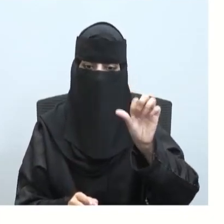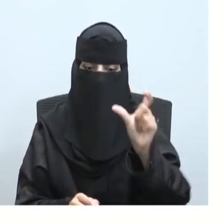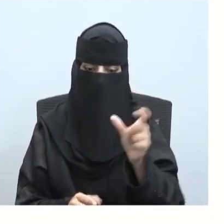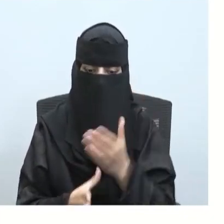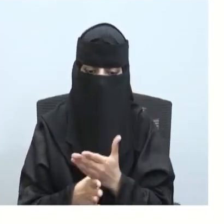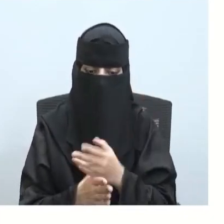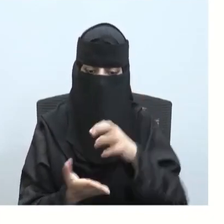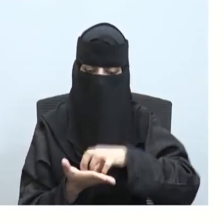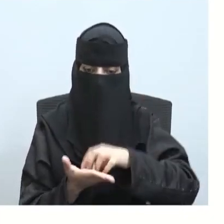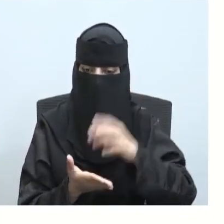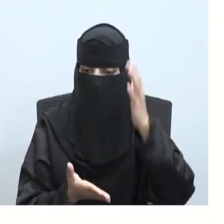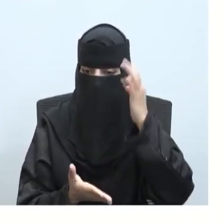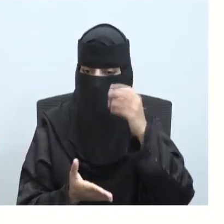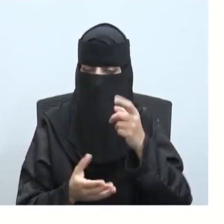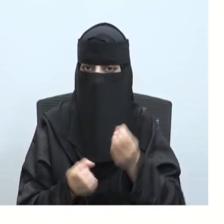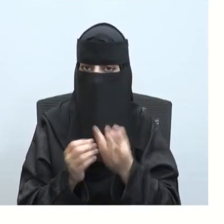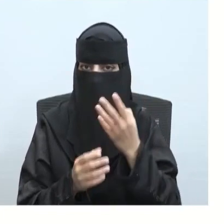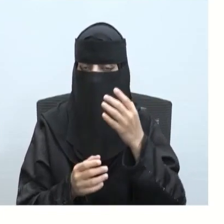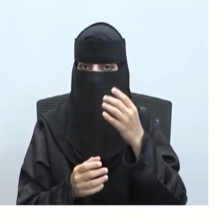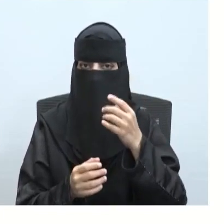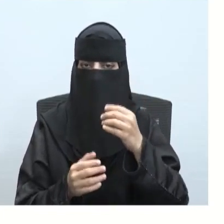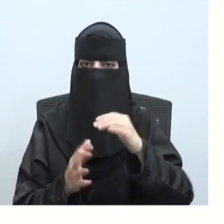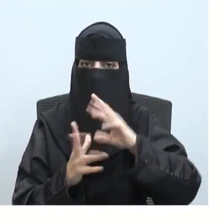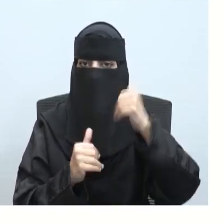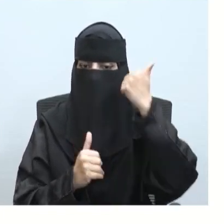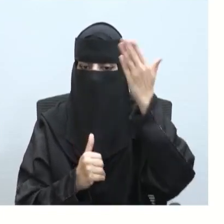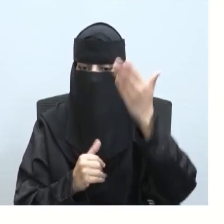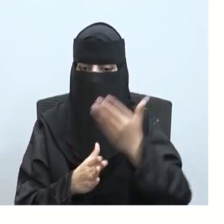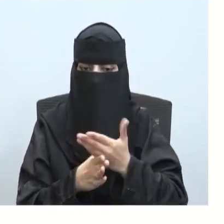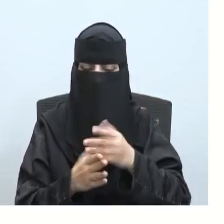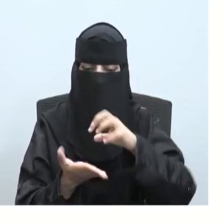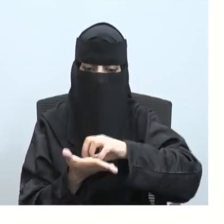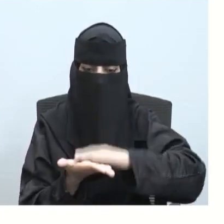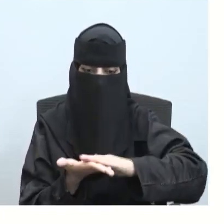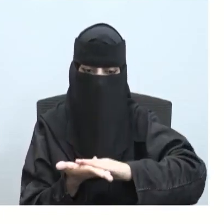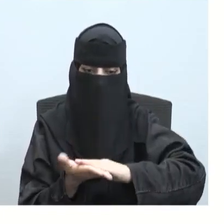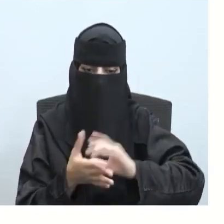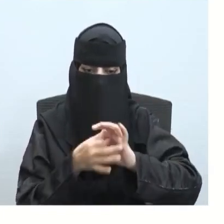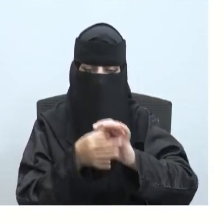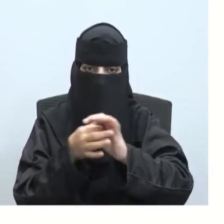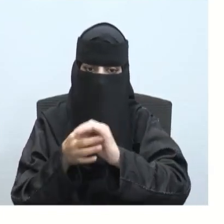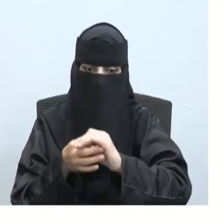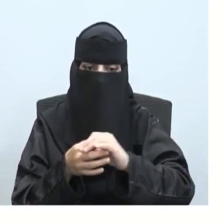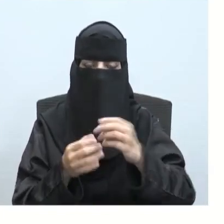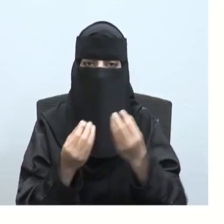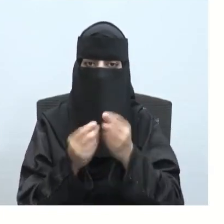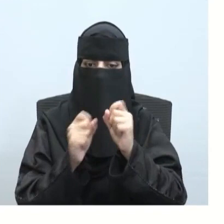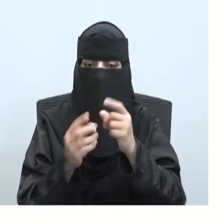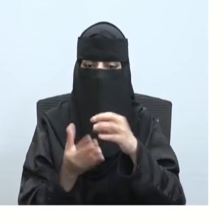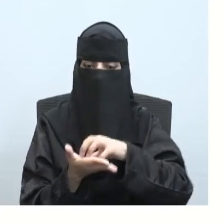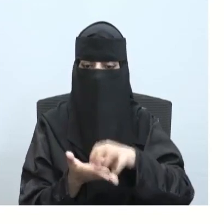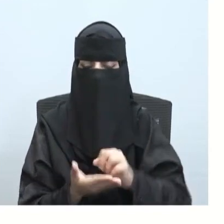وهو مدينة ذكية افتراضية وبيئة محاكاة لشبكة مستشعرات لاسلكية بإنترنت